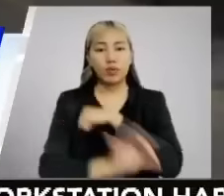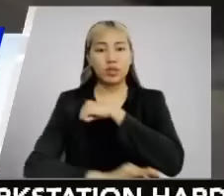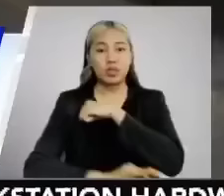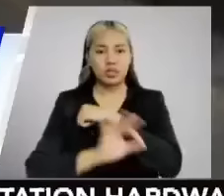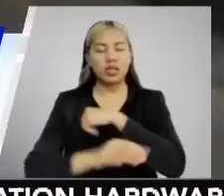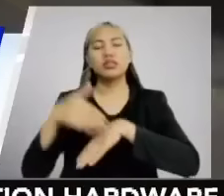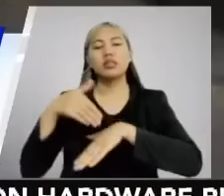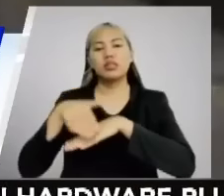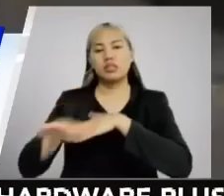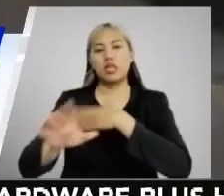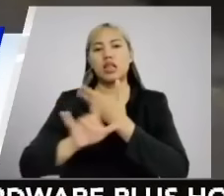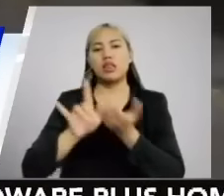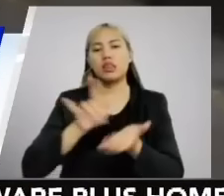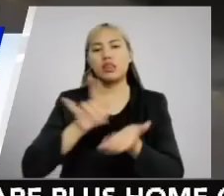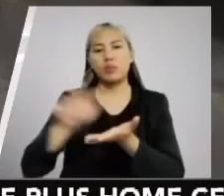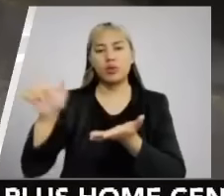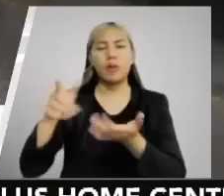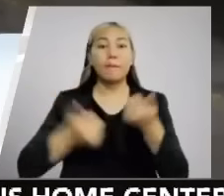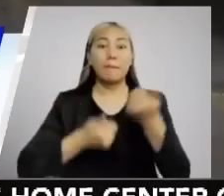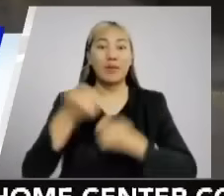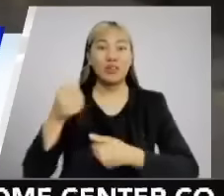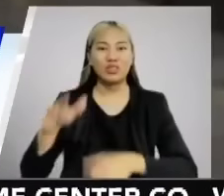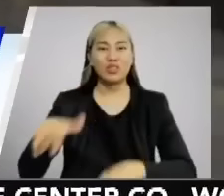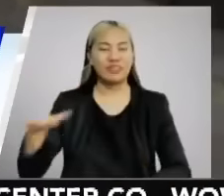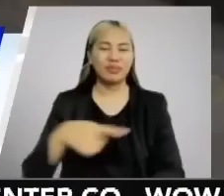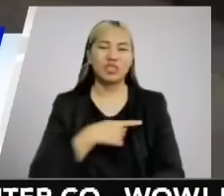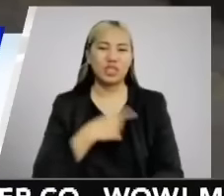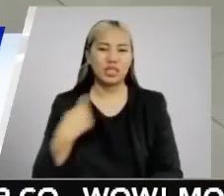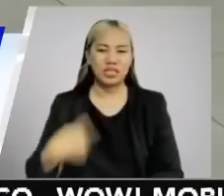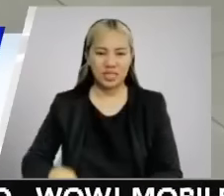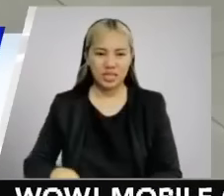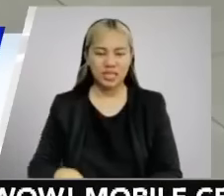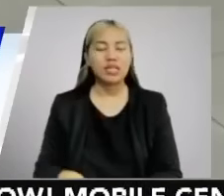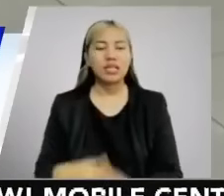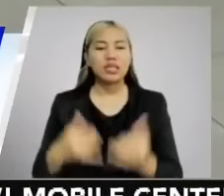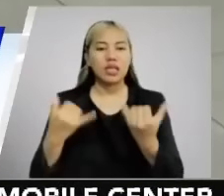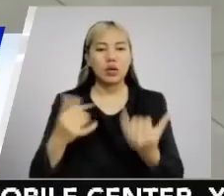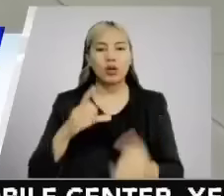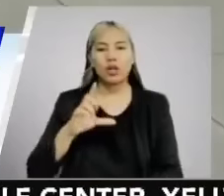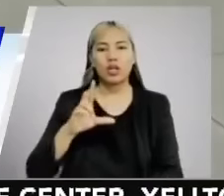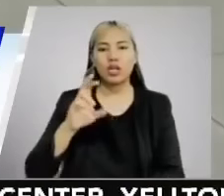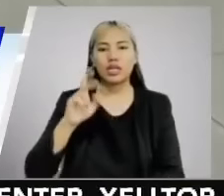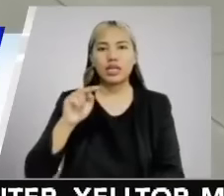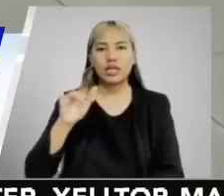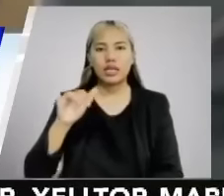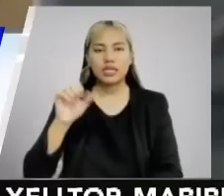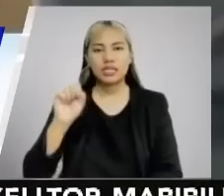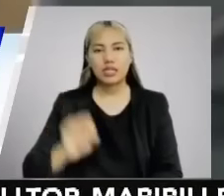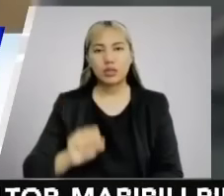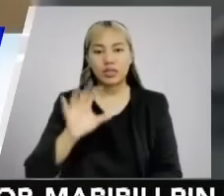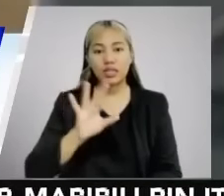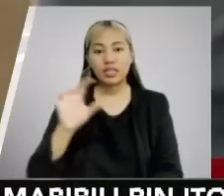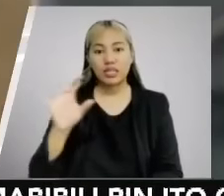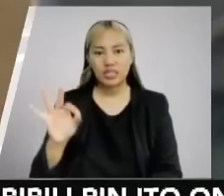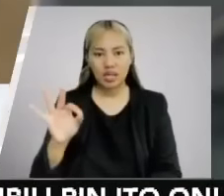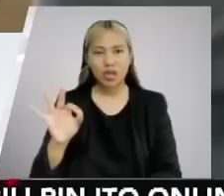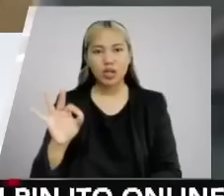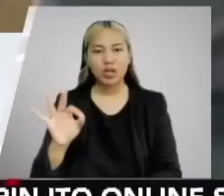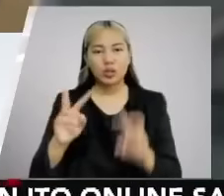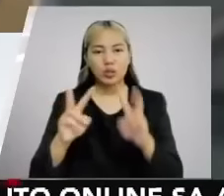kanila, Chinese. Samantala, pinag-aaralan ng Lucky South 99 na magkontra-demanda laban sa PAOK. They are already